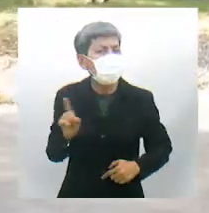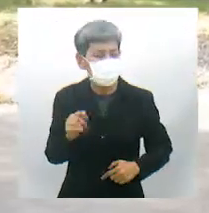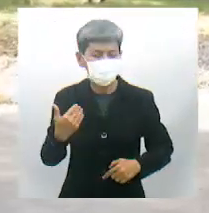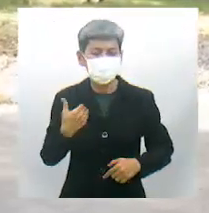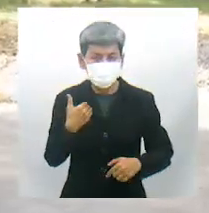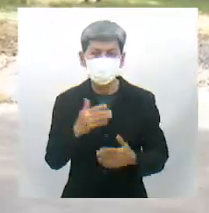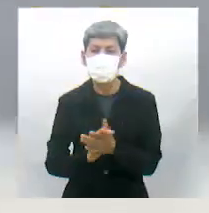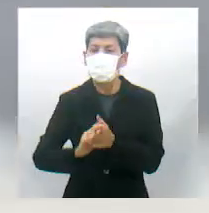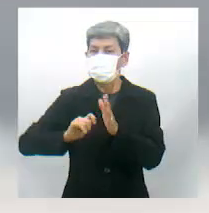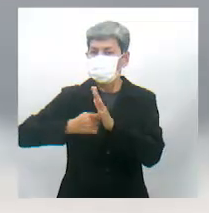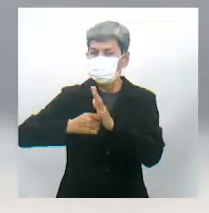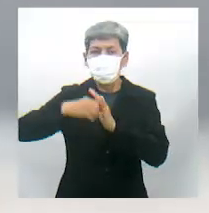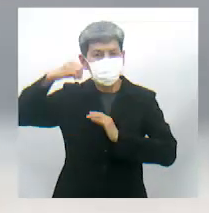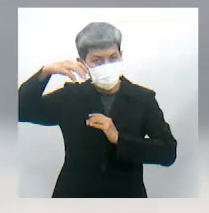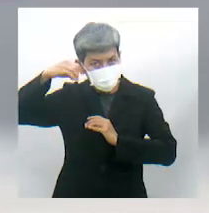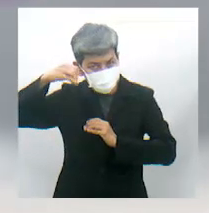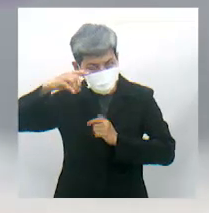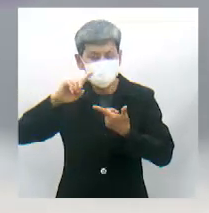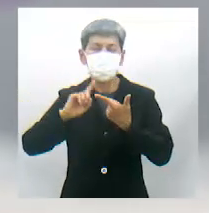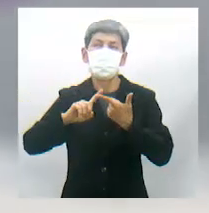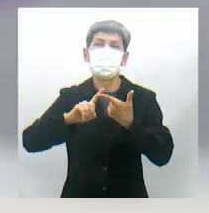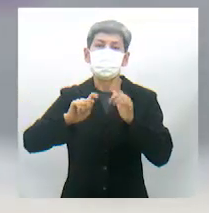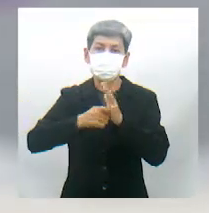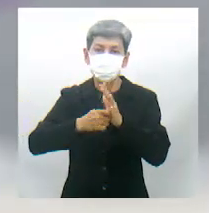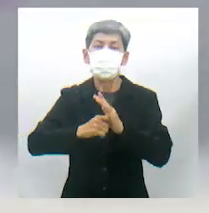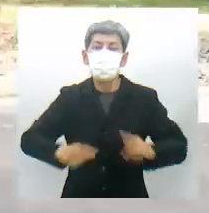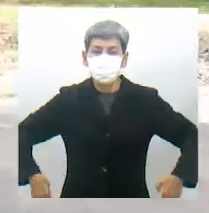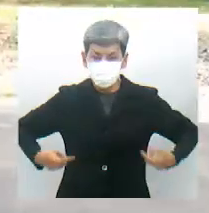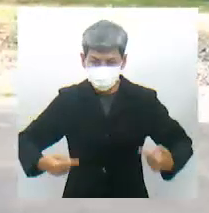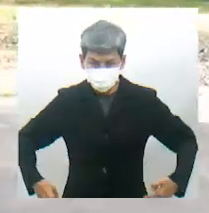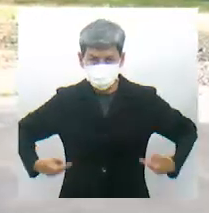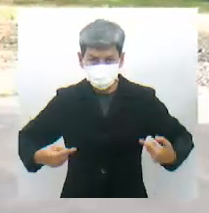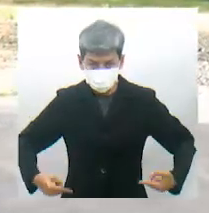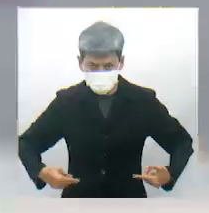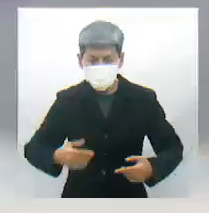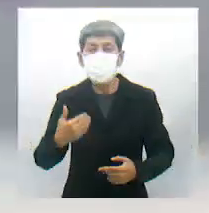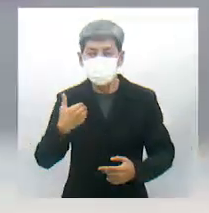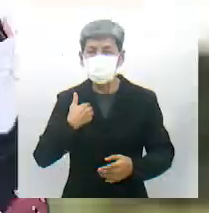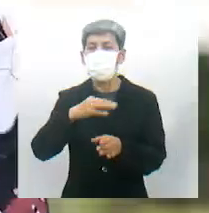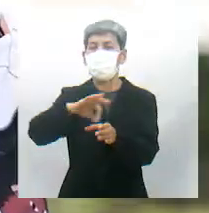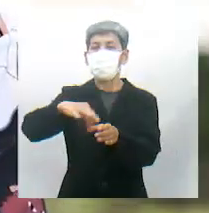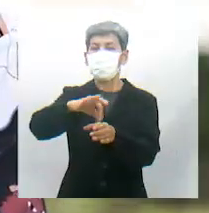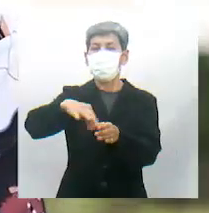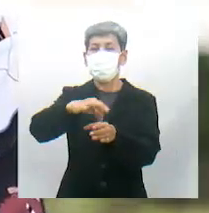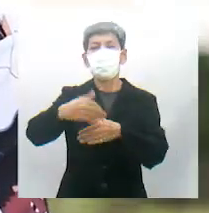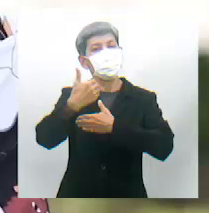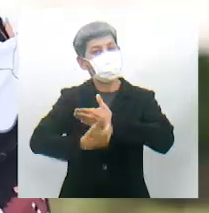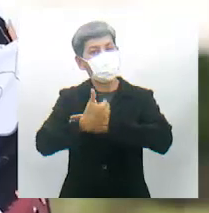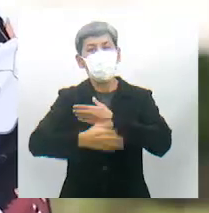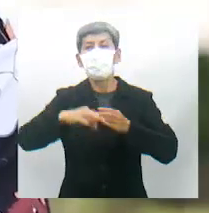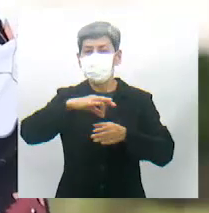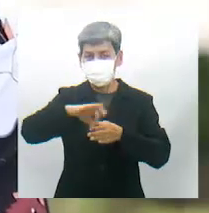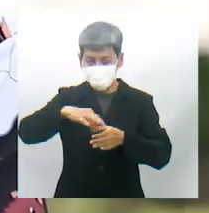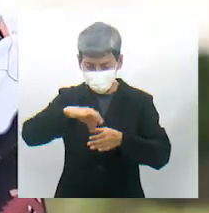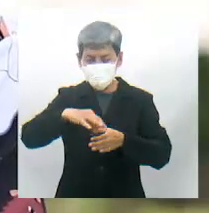่มีทั้งซ่อมเครื่องใช้ไฟฟ้ าม ีซ่อมรถกินแจแล้วก็มีกาแฟ มีเบเกอรี่มีกาแฟมีฟาร์ม